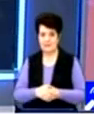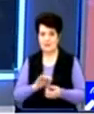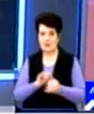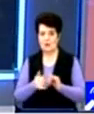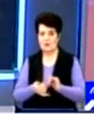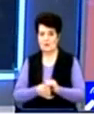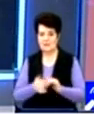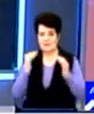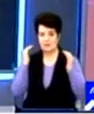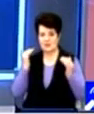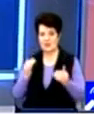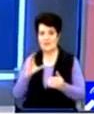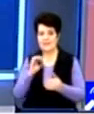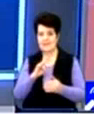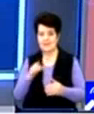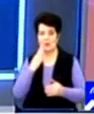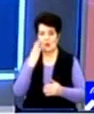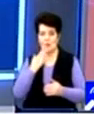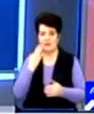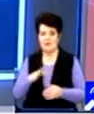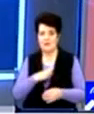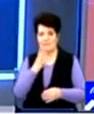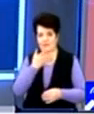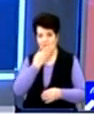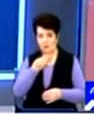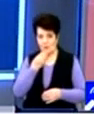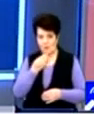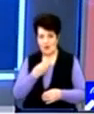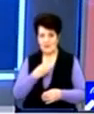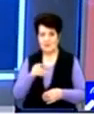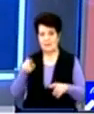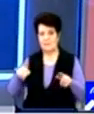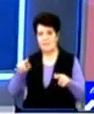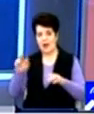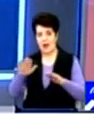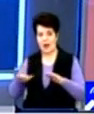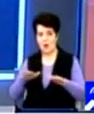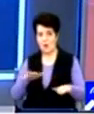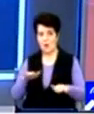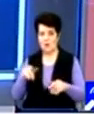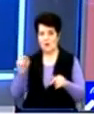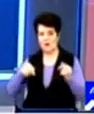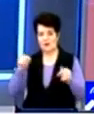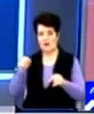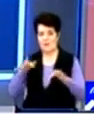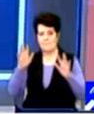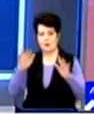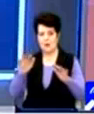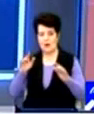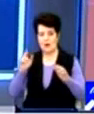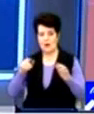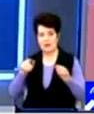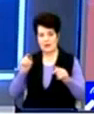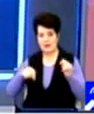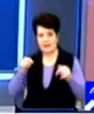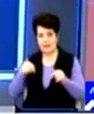condițiile unui cer senin. În România vremea va fi predominant frumoasă, pe alocuri se vor înregistra precipitații sub formă de ploaie. Temperaturile